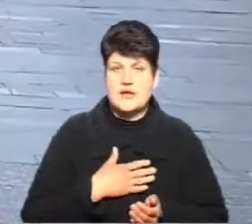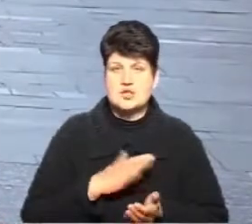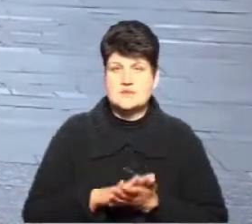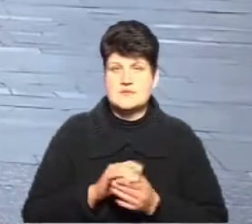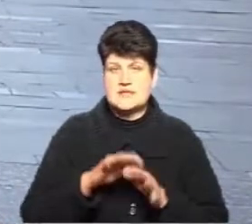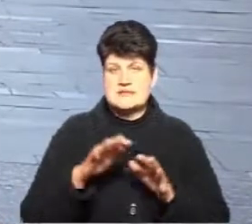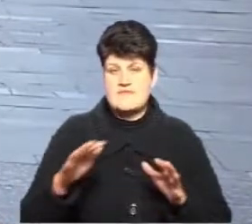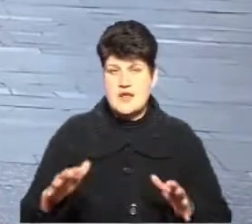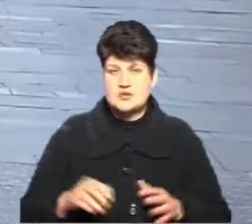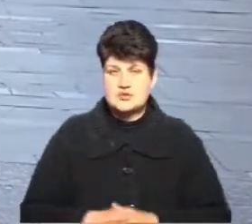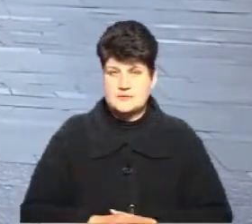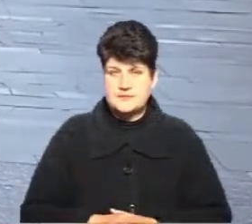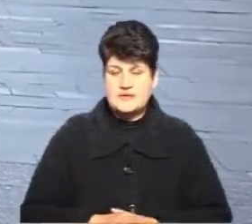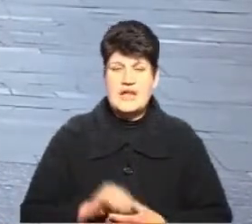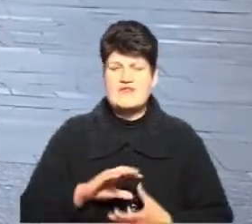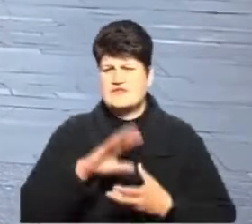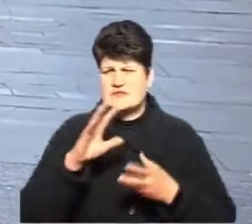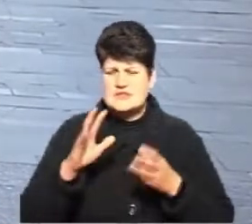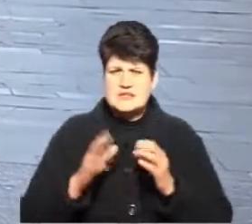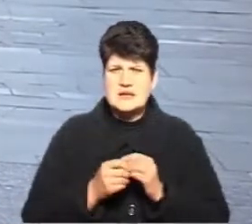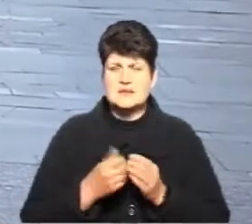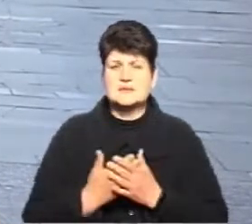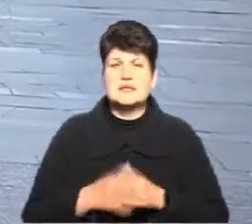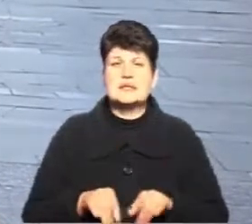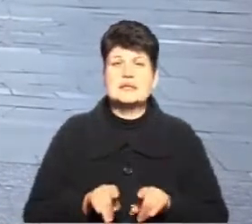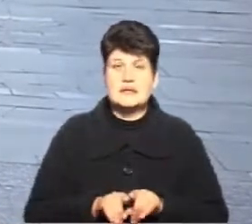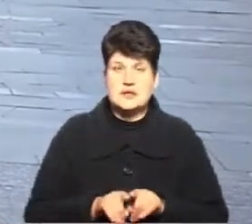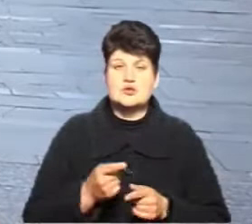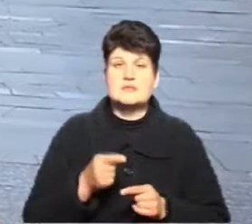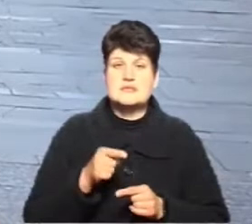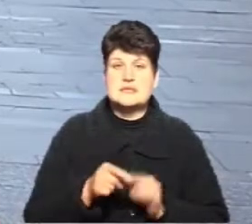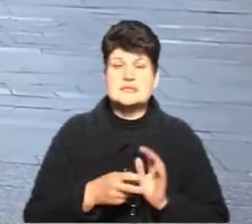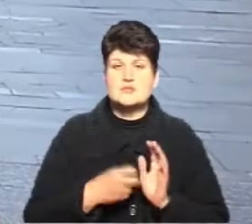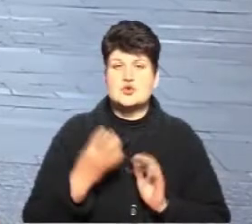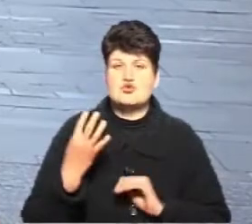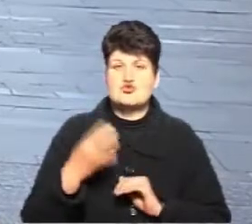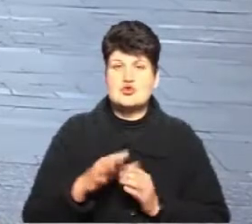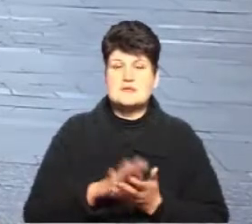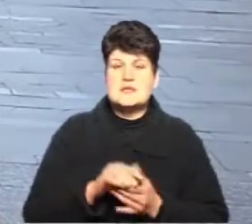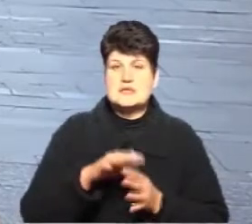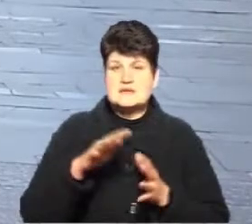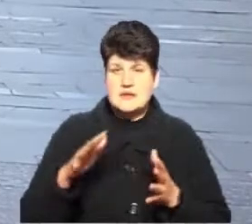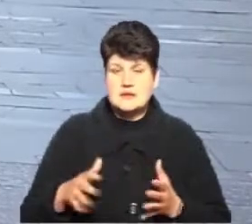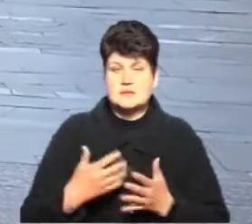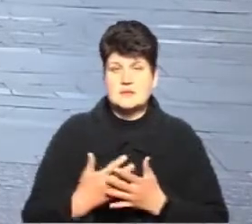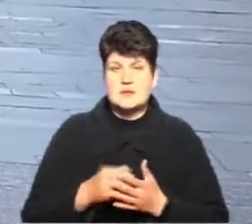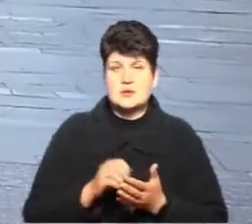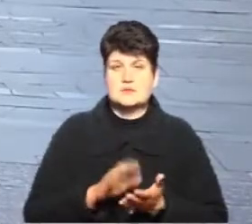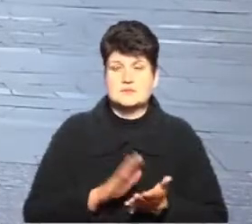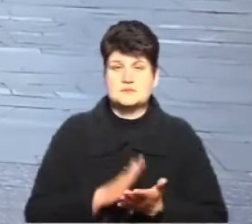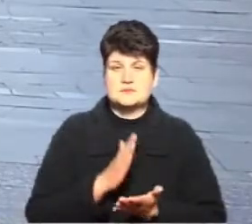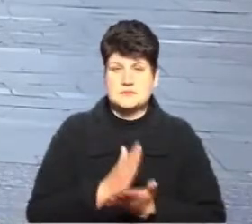Взагалі стратегія така, щоб цих 740 сміттєзвалищ, які умовно ми обліковуємо,